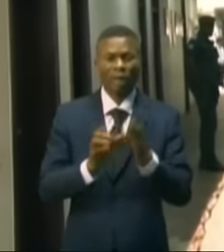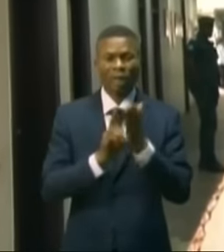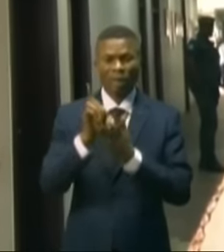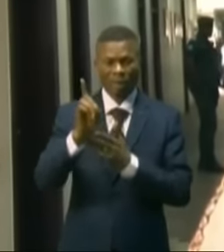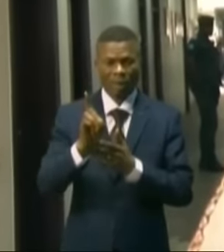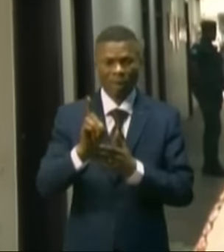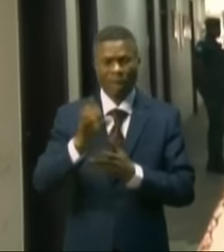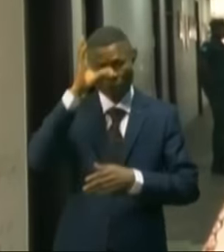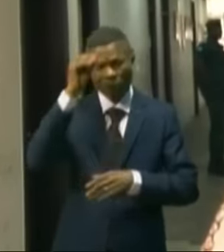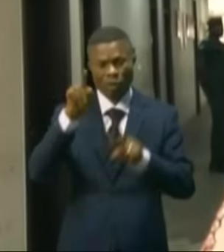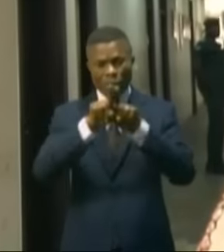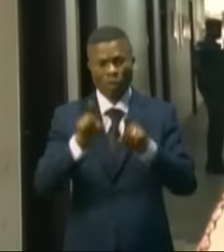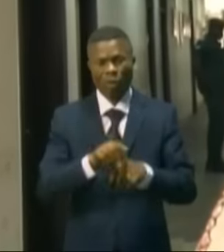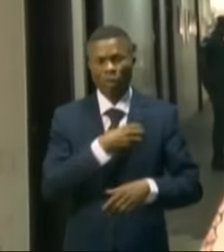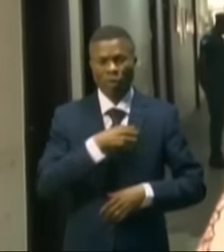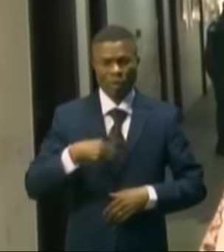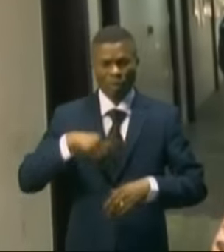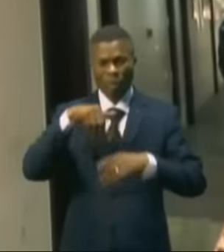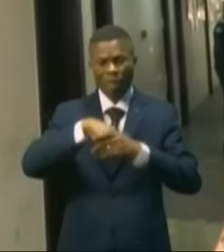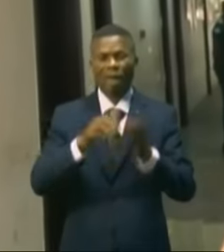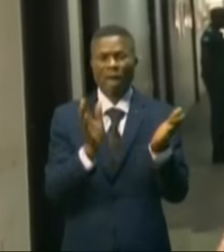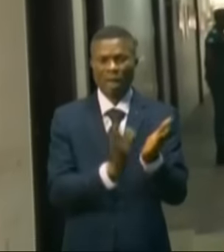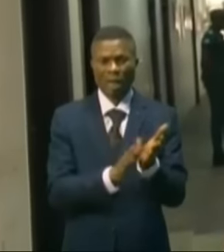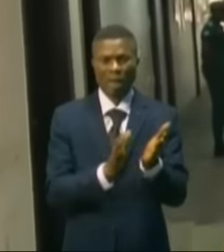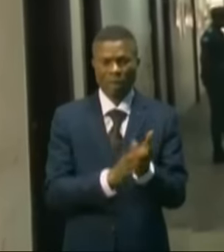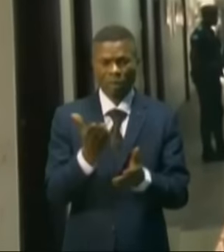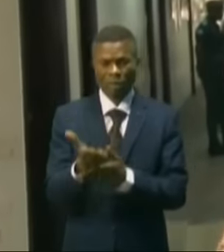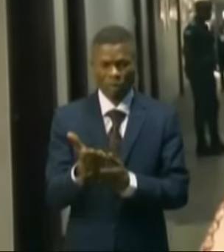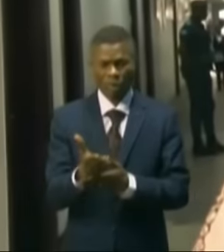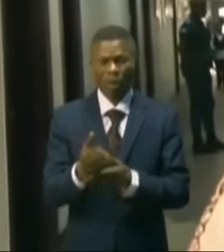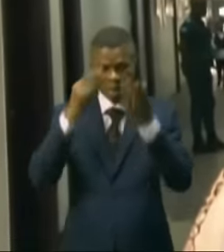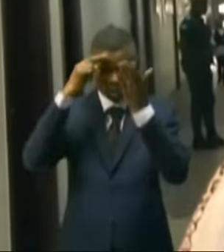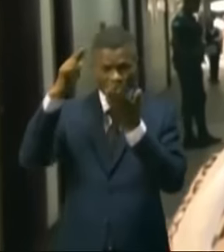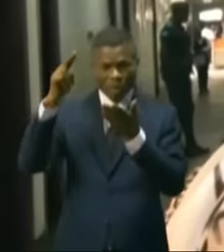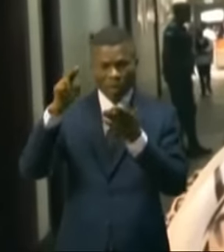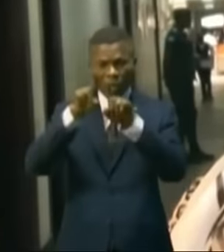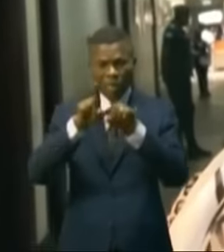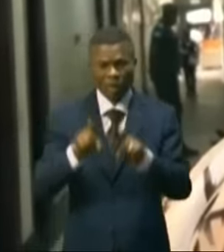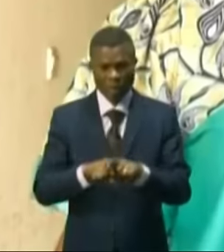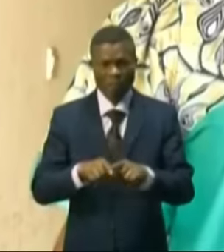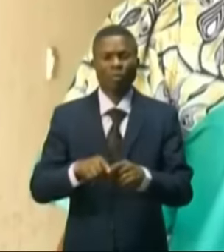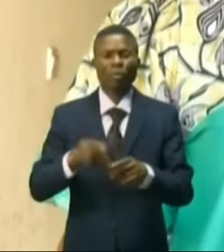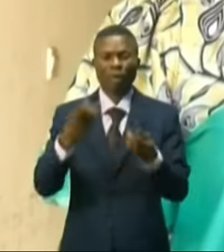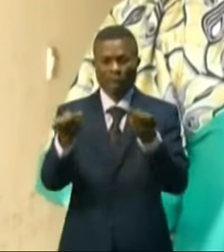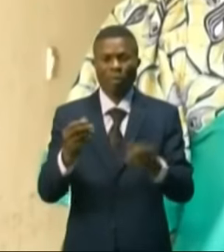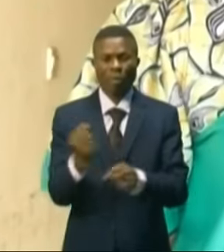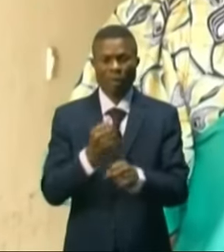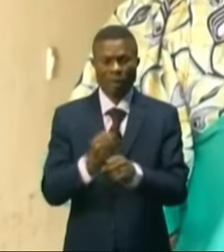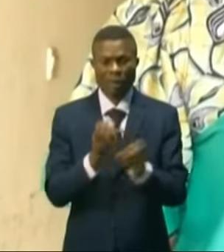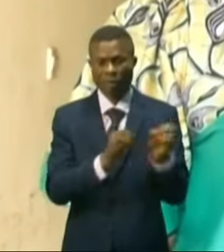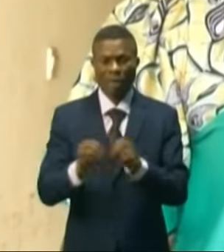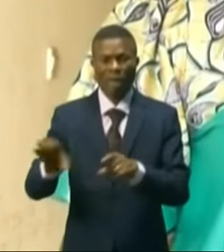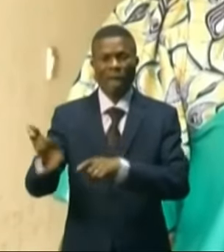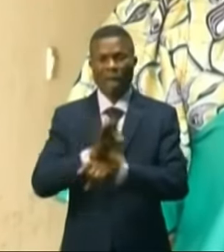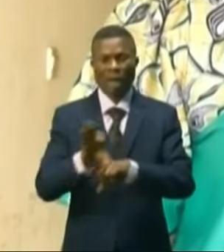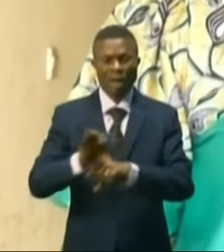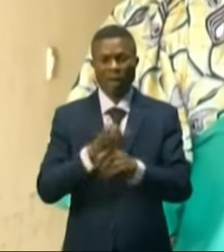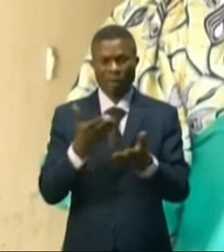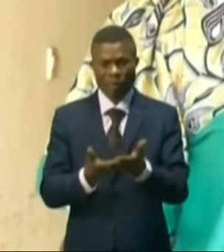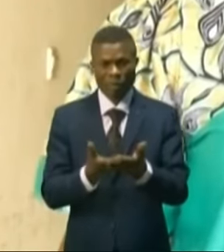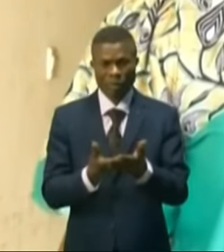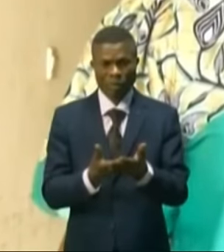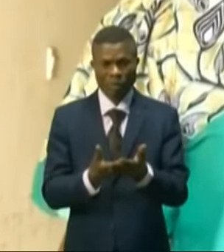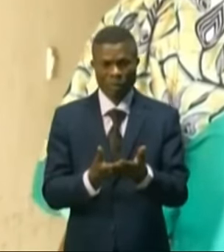des hommes et des femmes en milieu scolaire, académique et professionnel. En organisant cette activité, CAFCO